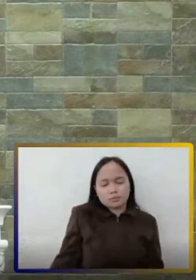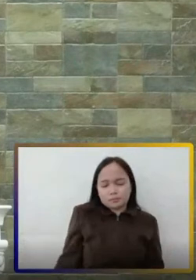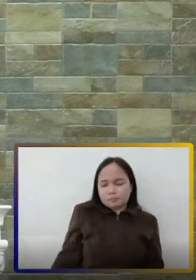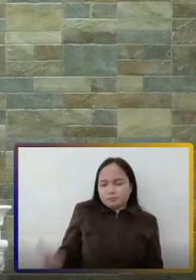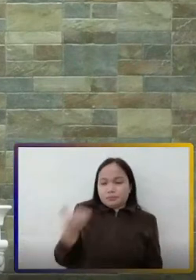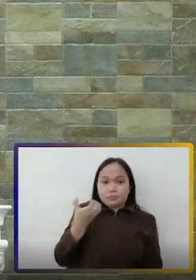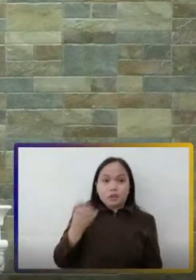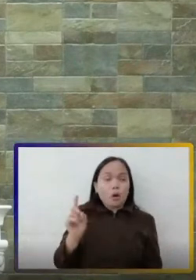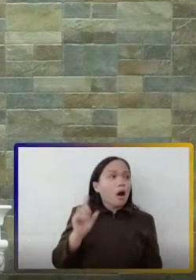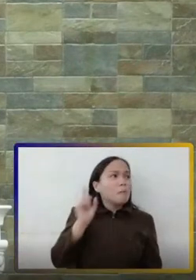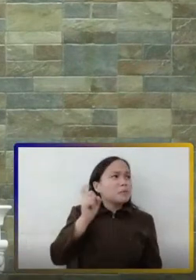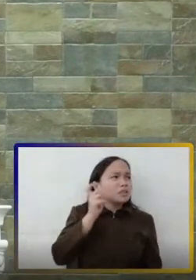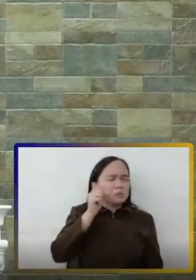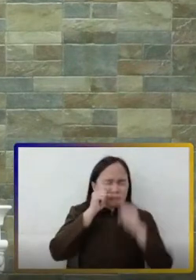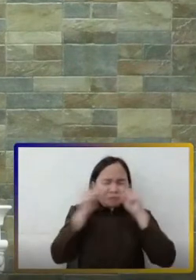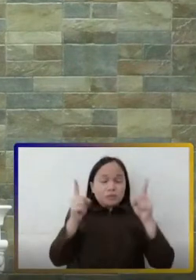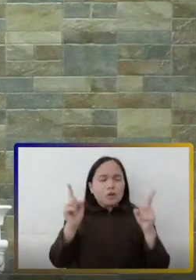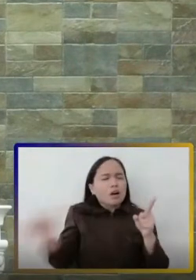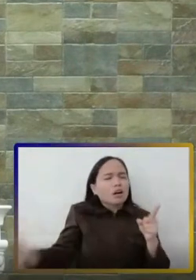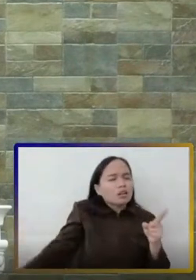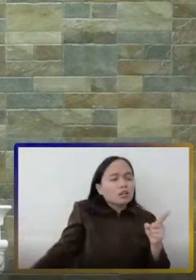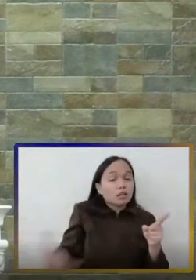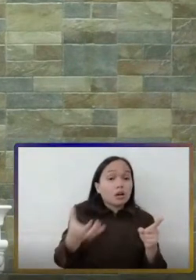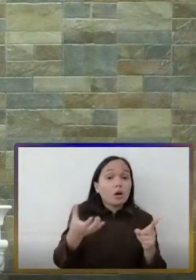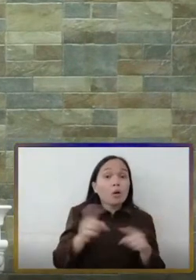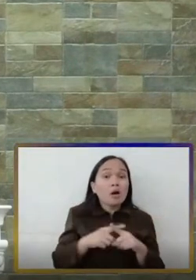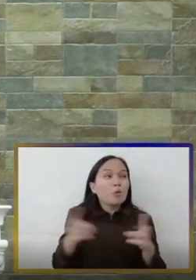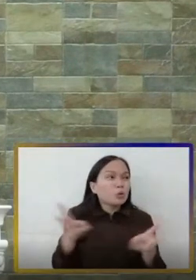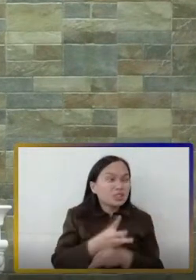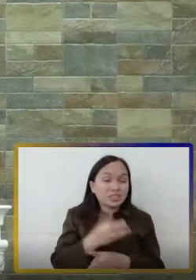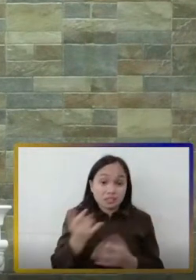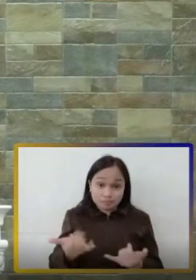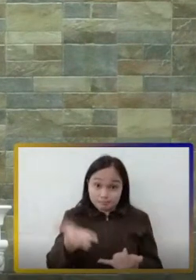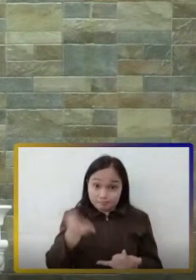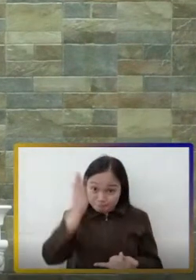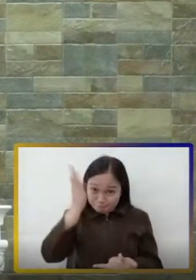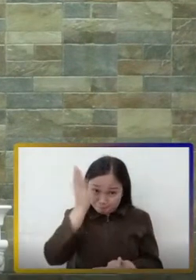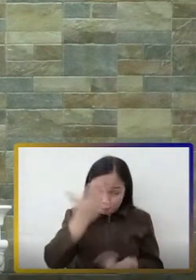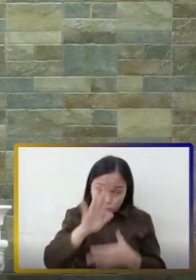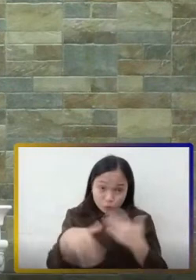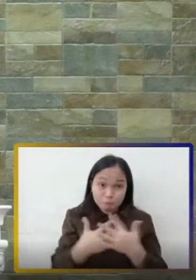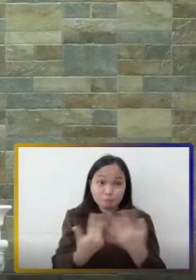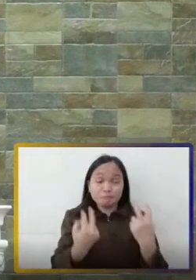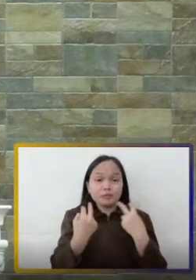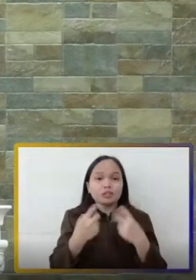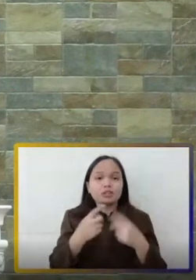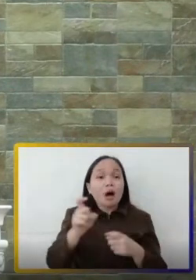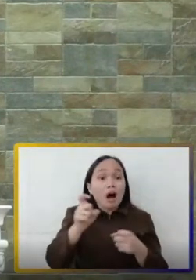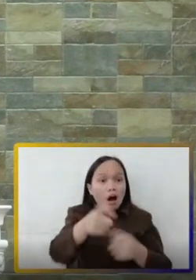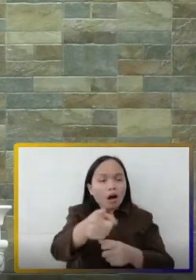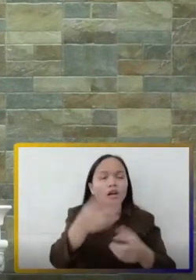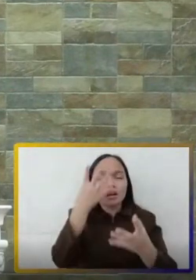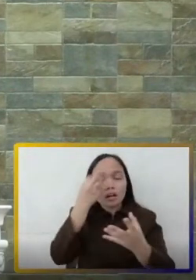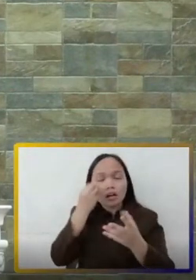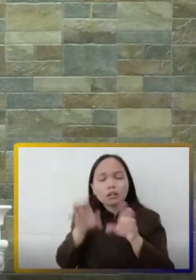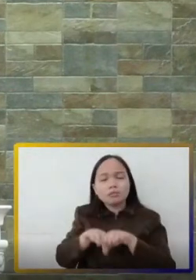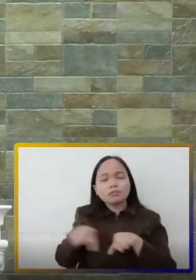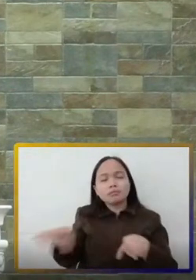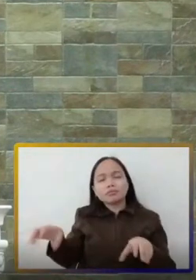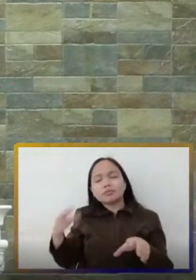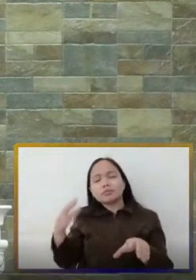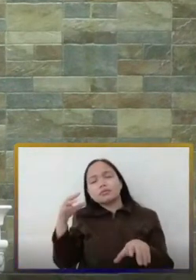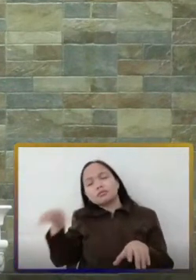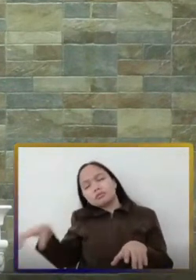ninyo? Minsan, ang worst nga po niyan, kapatid, come on, talk to me if you can. Katabi niyo lang matulog.